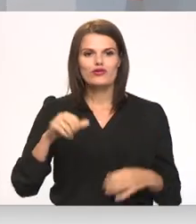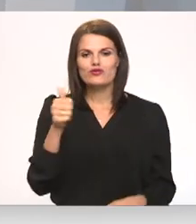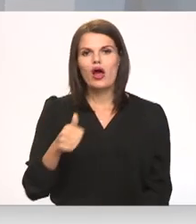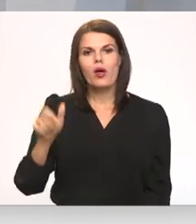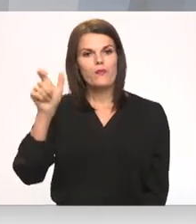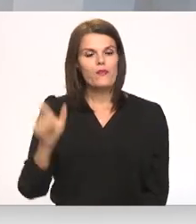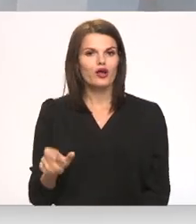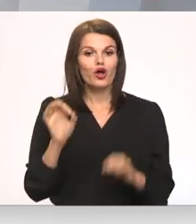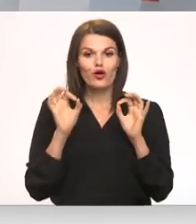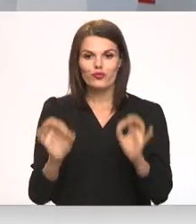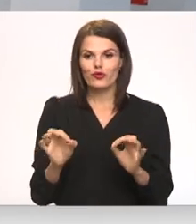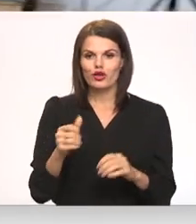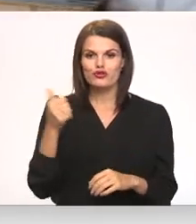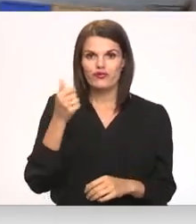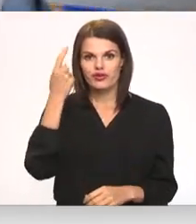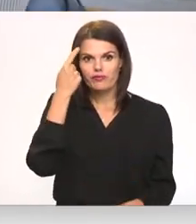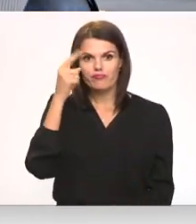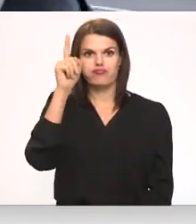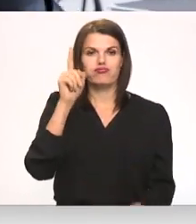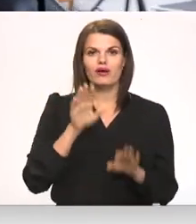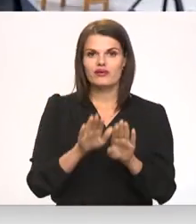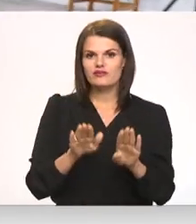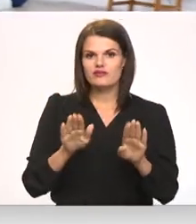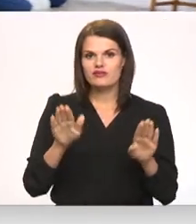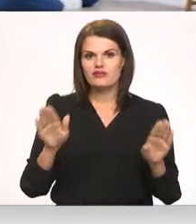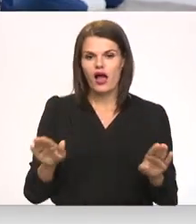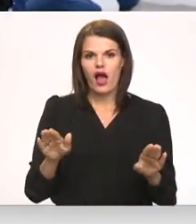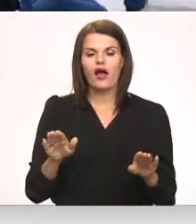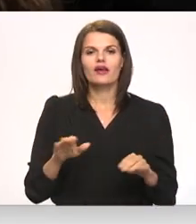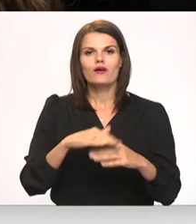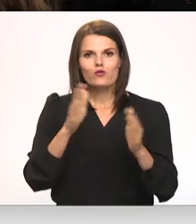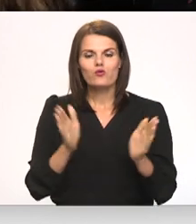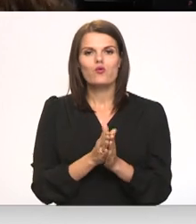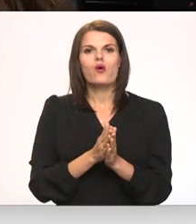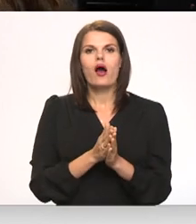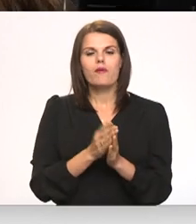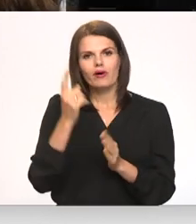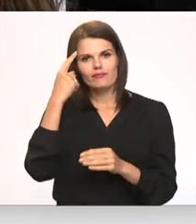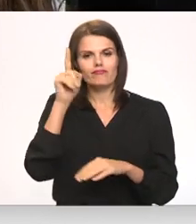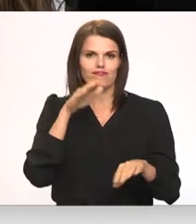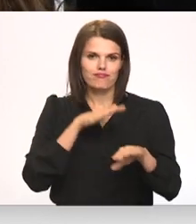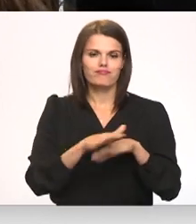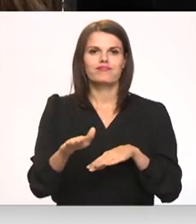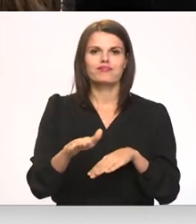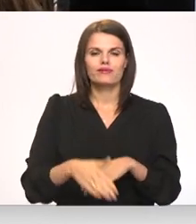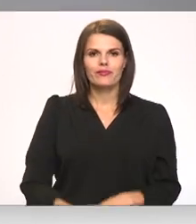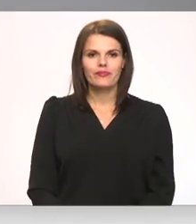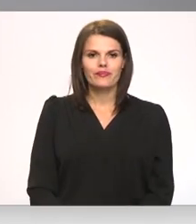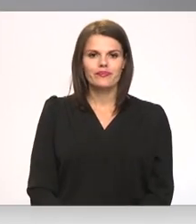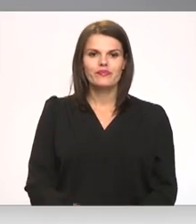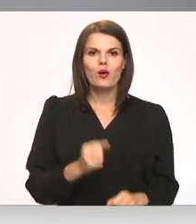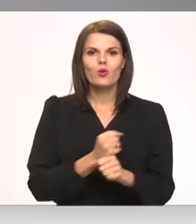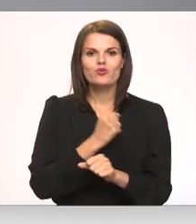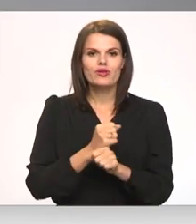māksliniece. Tieši viņai radās ideja par izstādi, kas arī kopīgiem spēkiem tika realizēta.